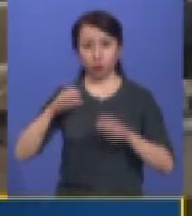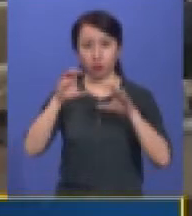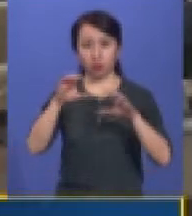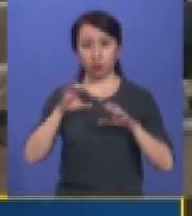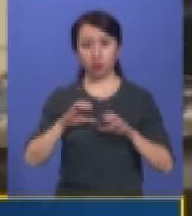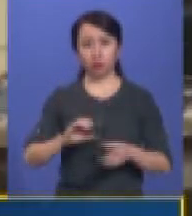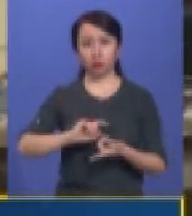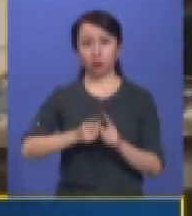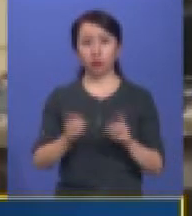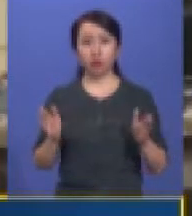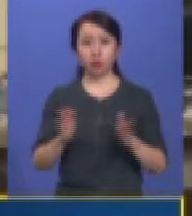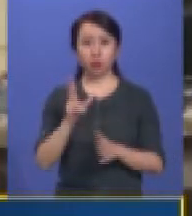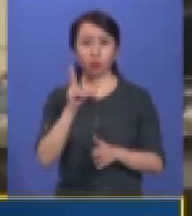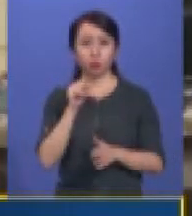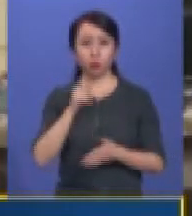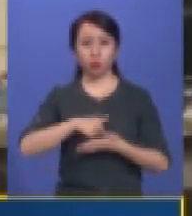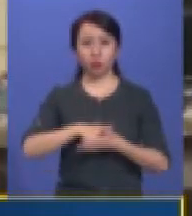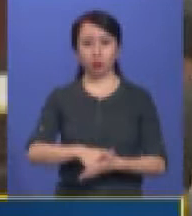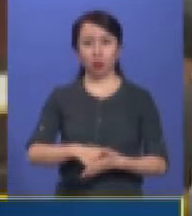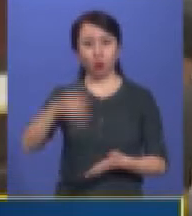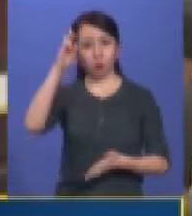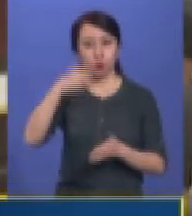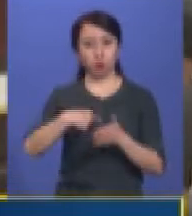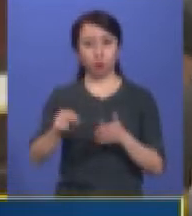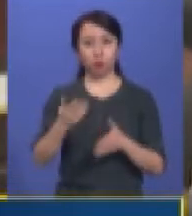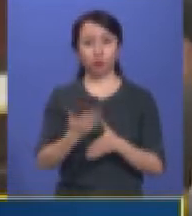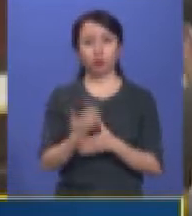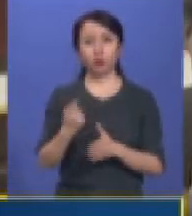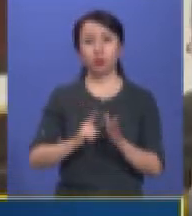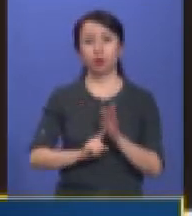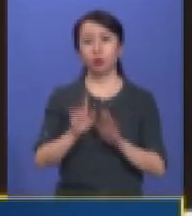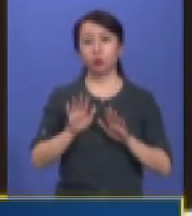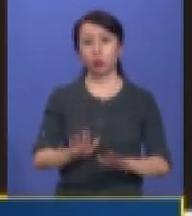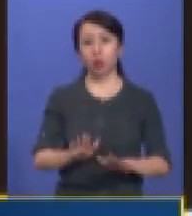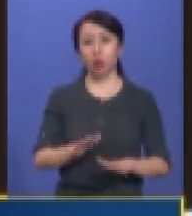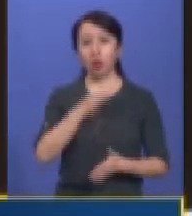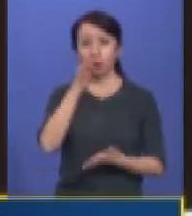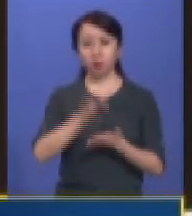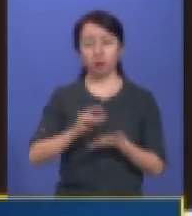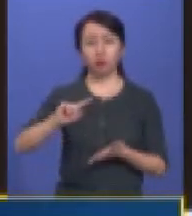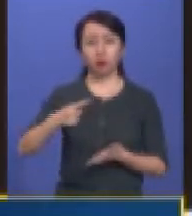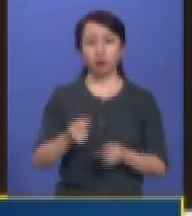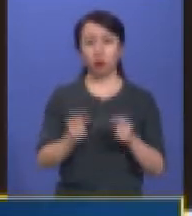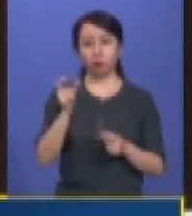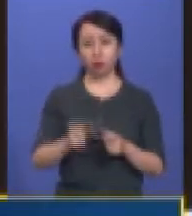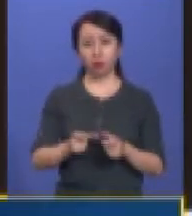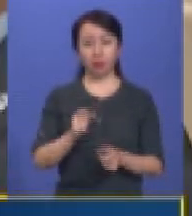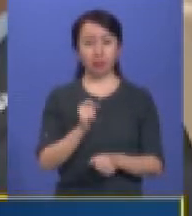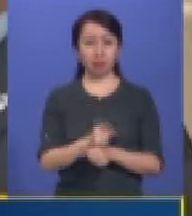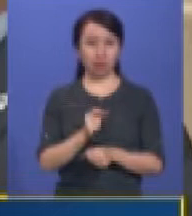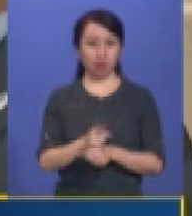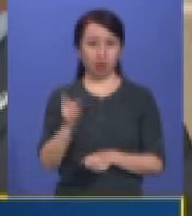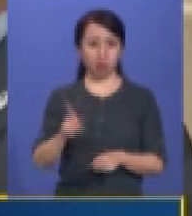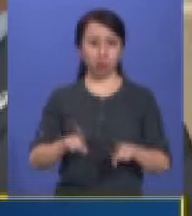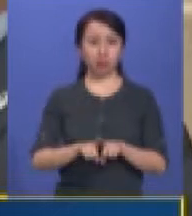по сокращению количества оснований для госзакупок способом из одного источника, персональную ответственность первых руководителей